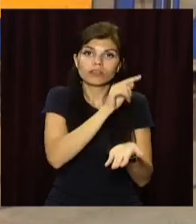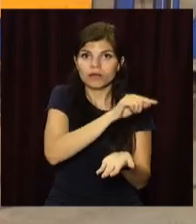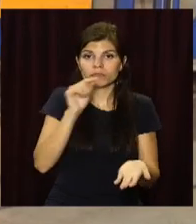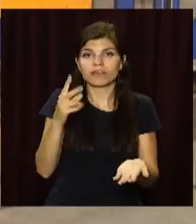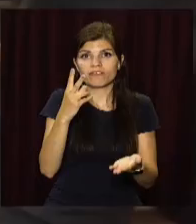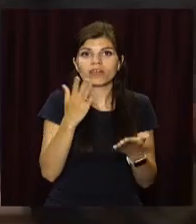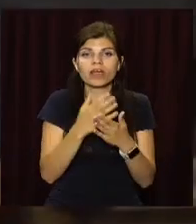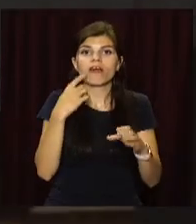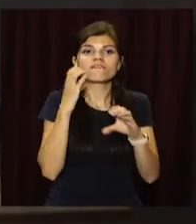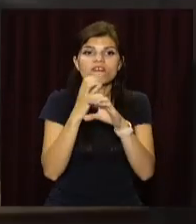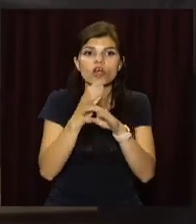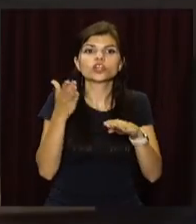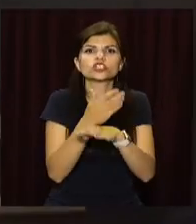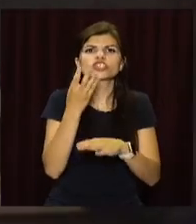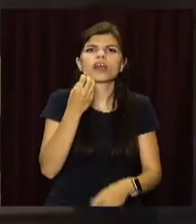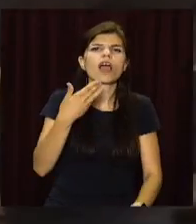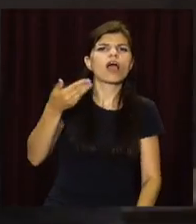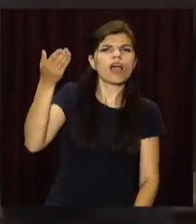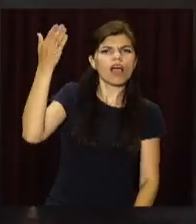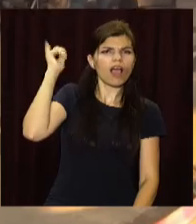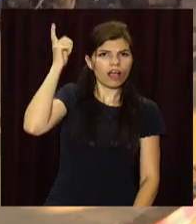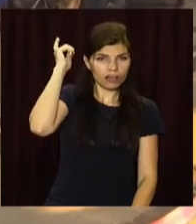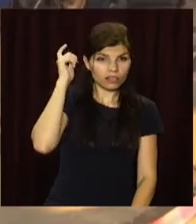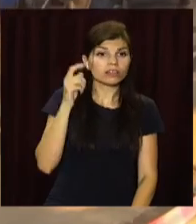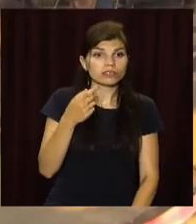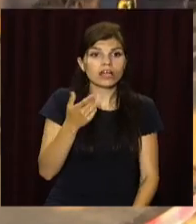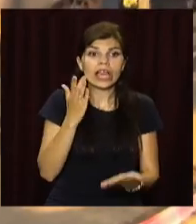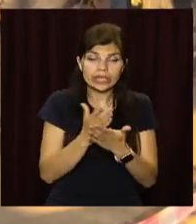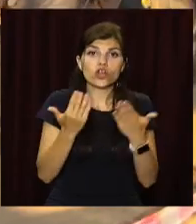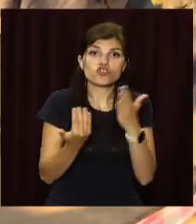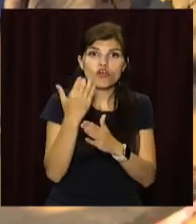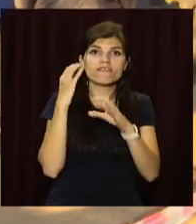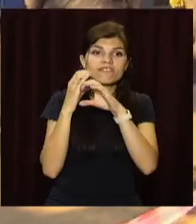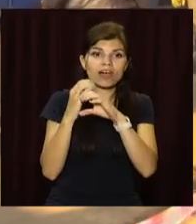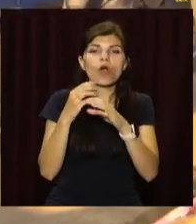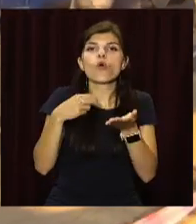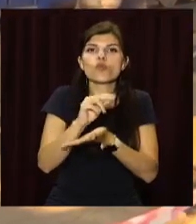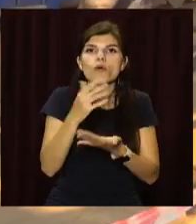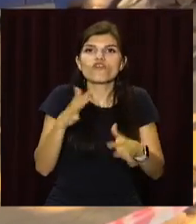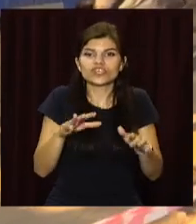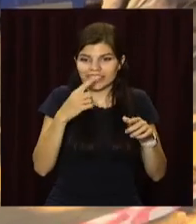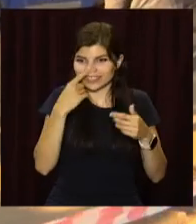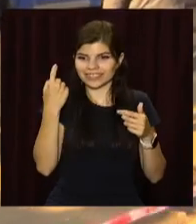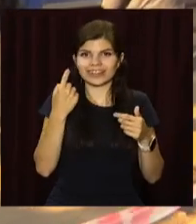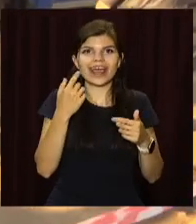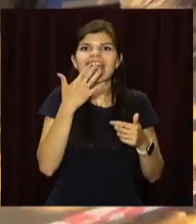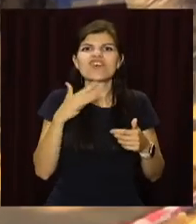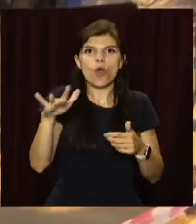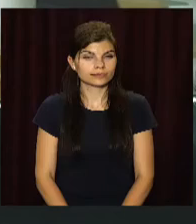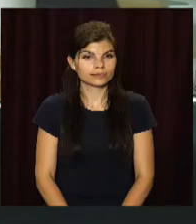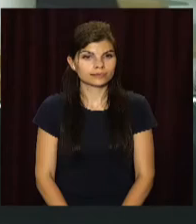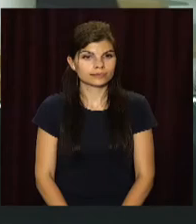складають вагони виробництва ще попереднього століття. Є й новіші, втім, їх купували вже вживаними у Європі.